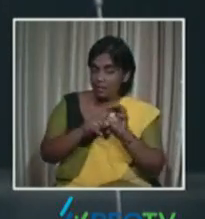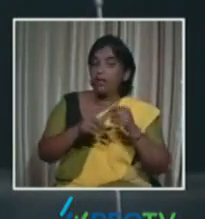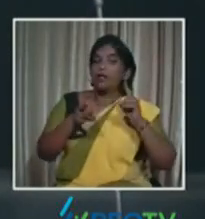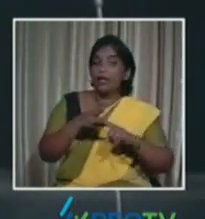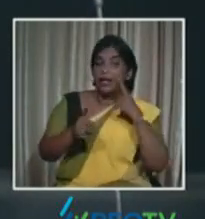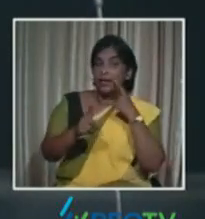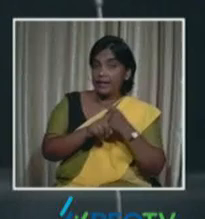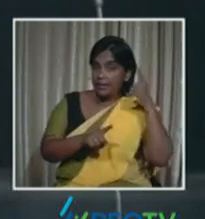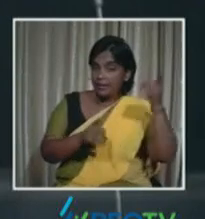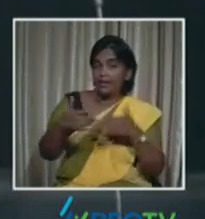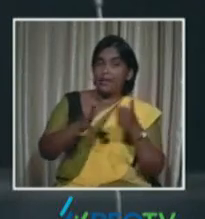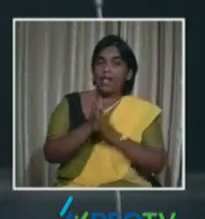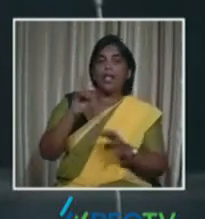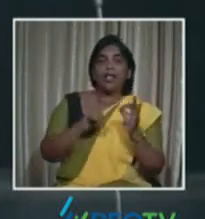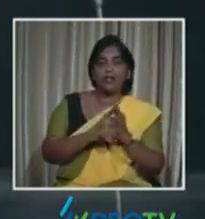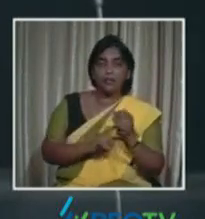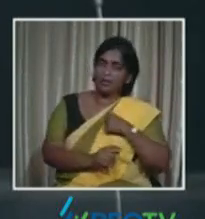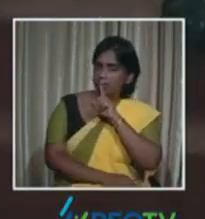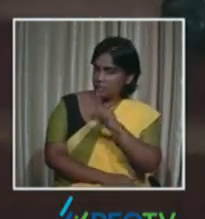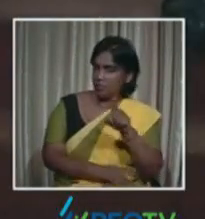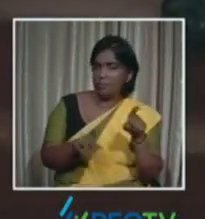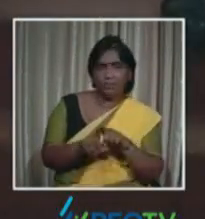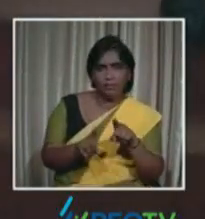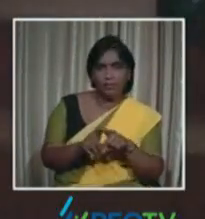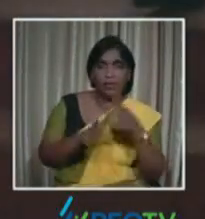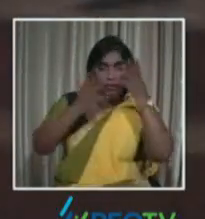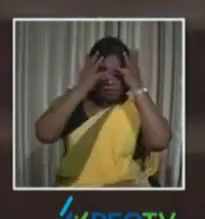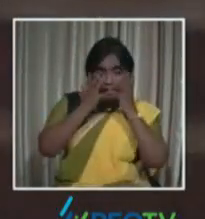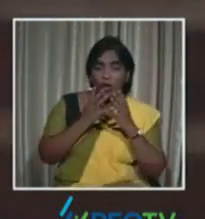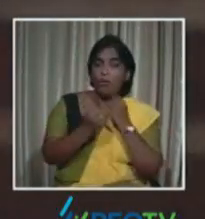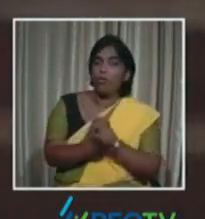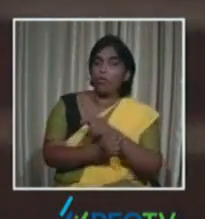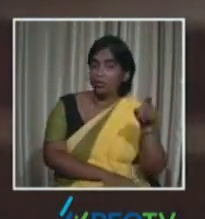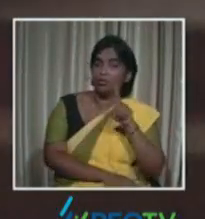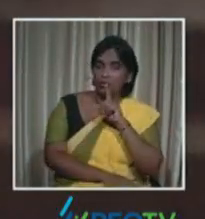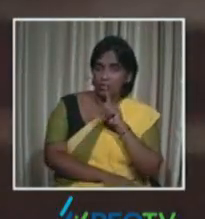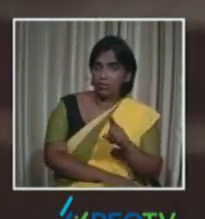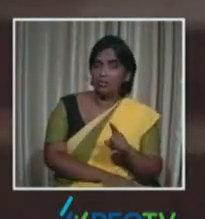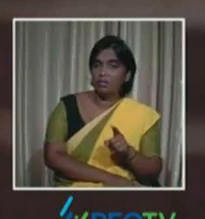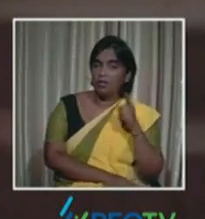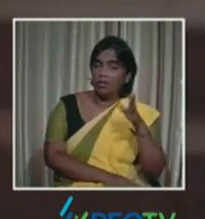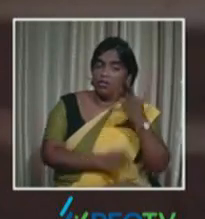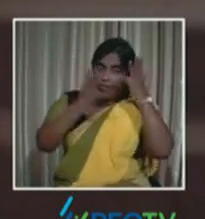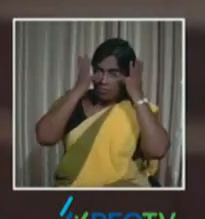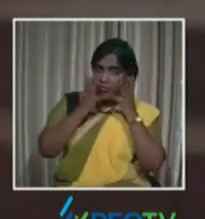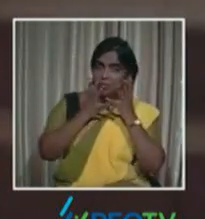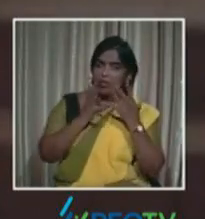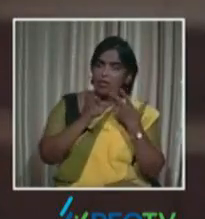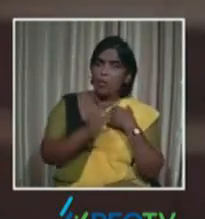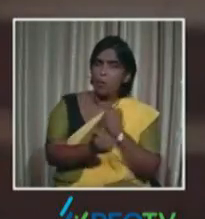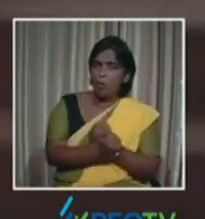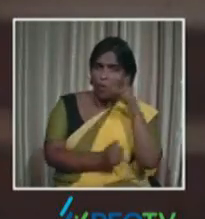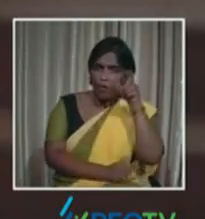මහනුවර දිස්ත්‍රික්කයේ නියෝජනය කරන කැබිනට් අවතුරු කෙනෙක් මම වගකීමෙන් කියනවා මුහුණ වහගත්ත පොලිස් නිලධාරීන් කිව්වම ඒ අය මුහුණ වහගත්ත කෙනා පොලිස්